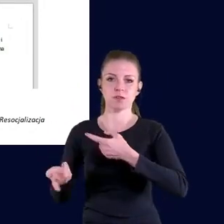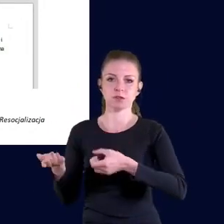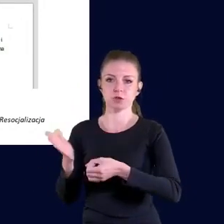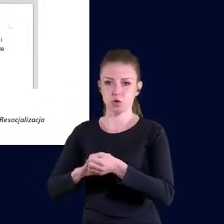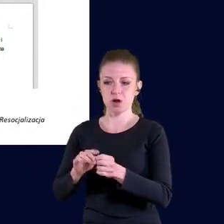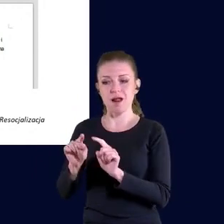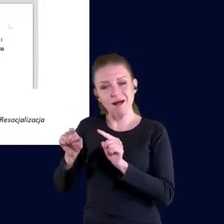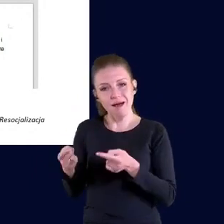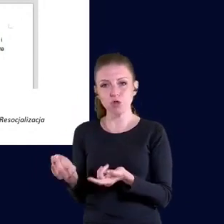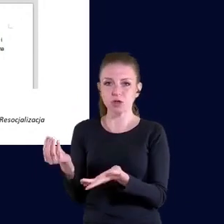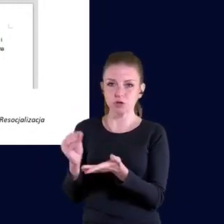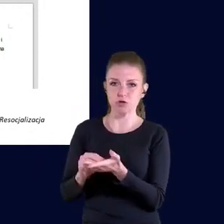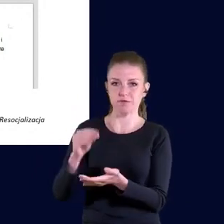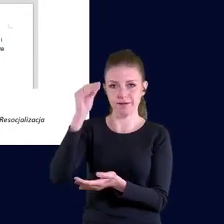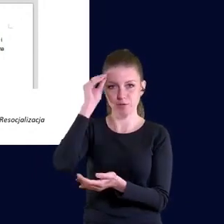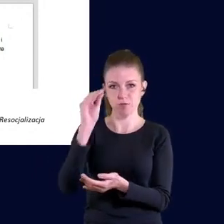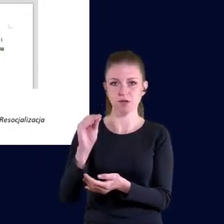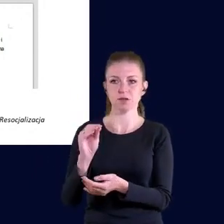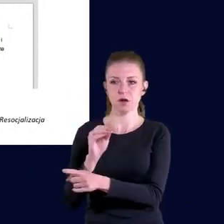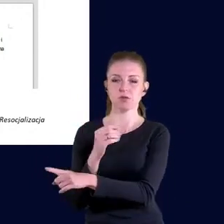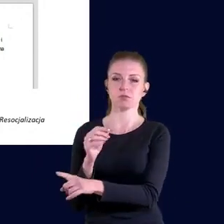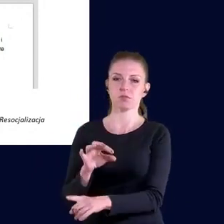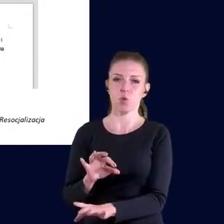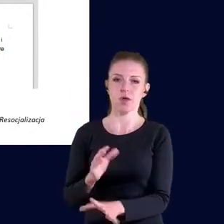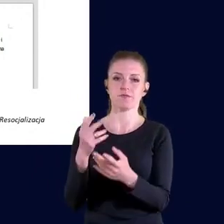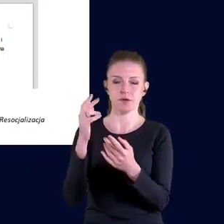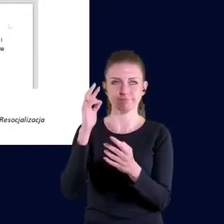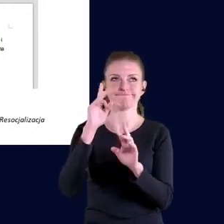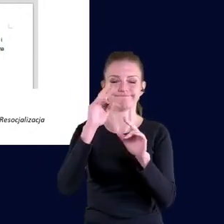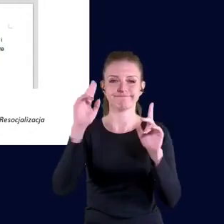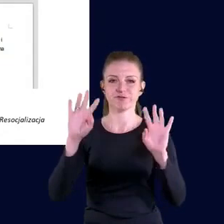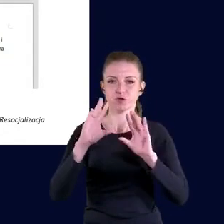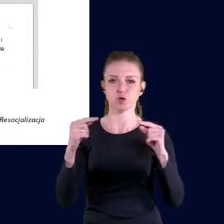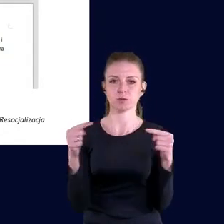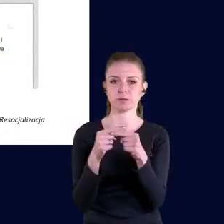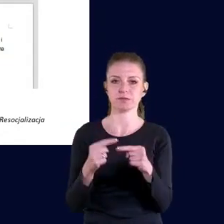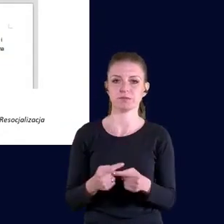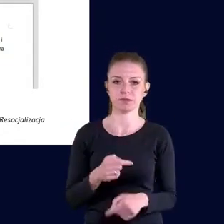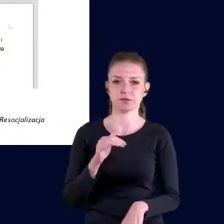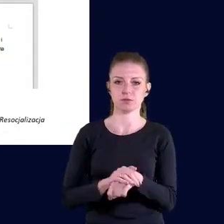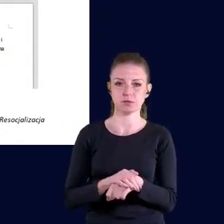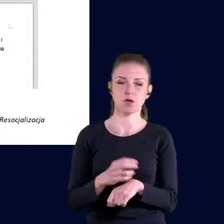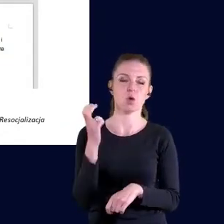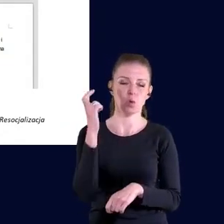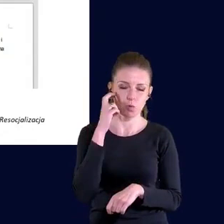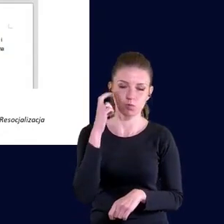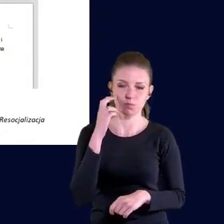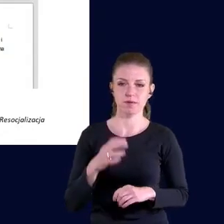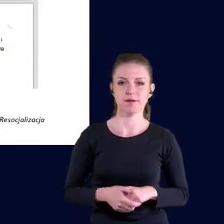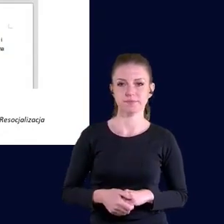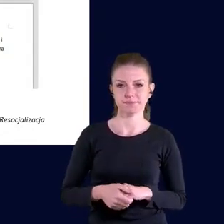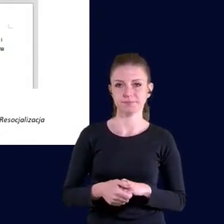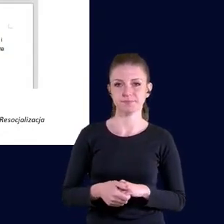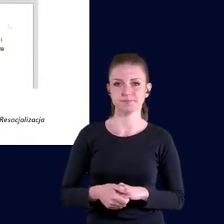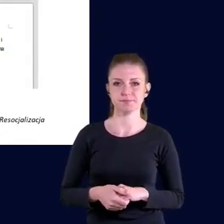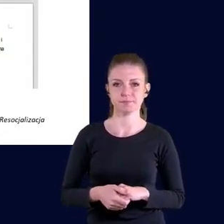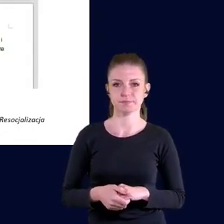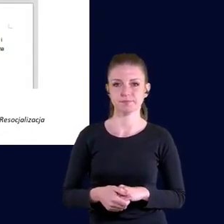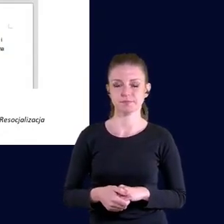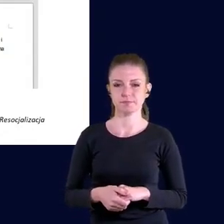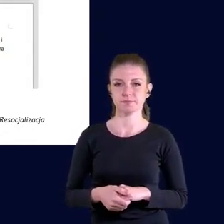taka taka informacja taka wytyczna się tam dopiero dopiero znajdzie natomiast My już dokonując tych adaptacji